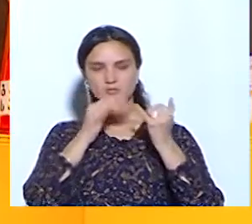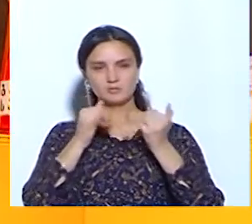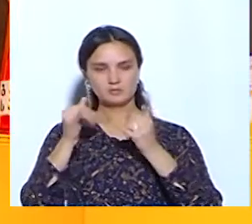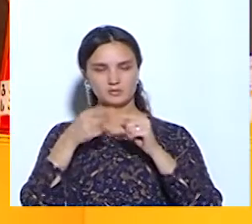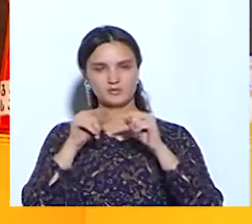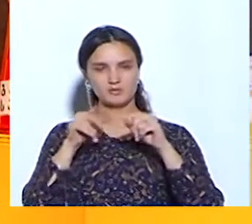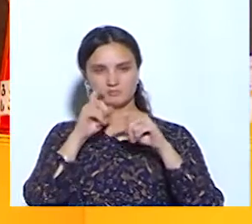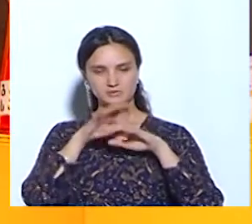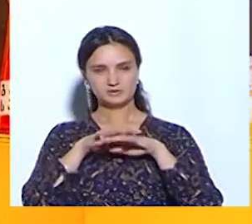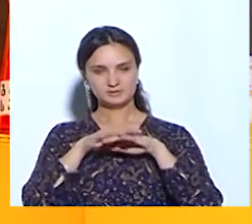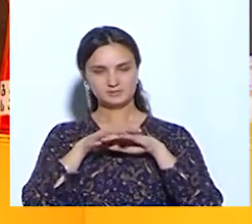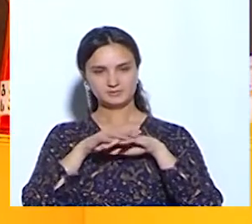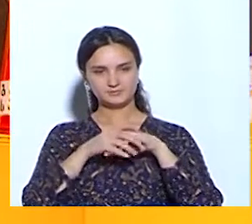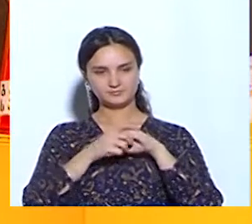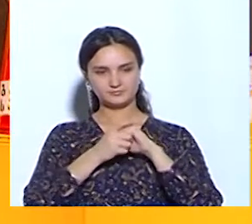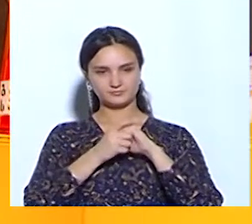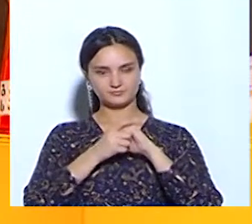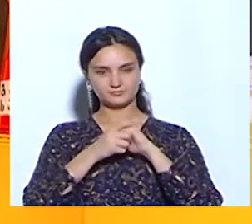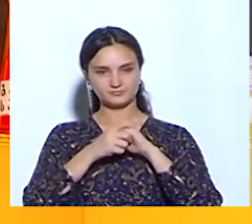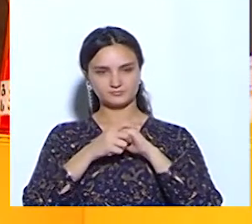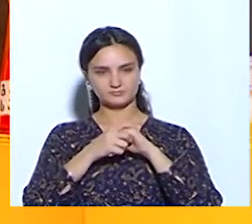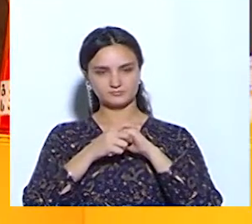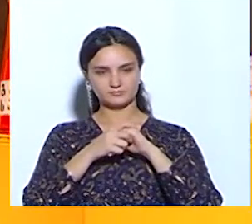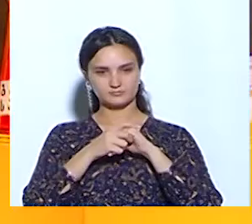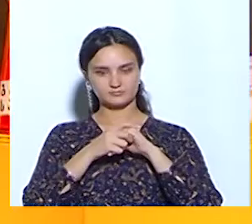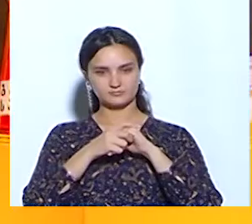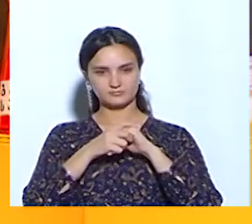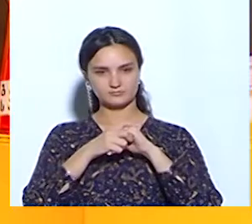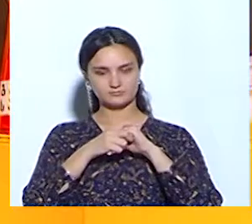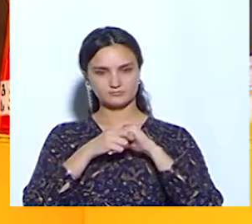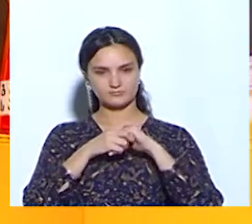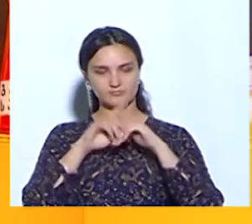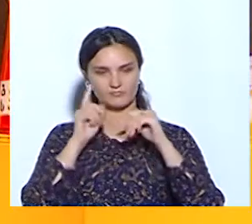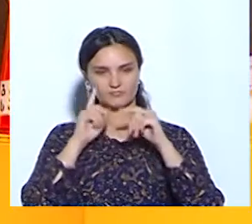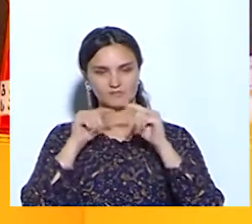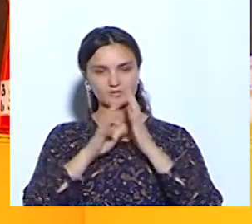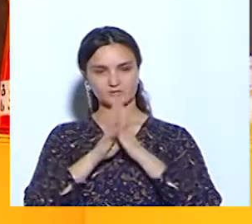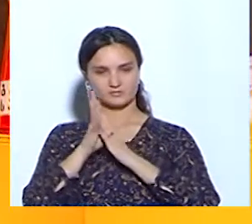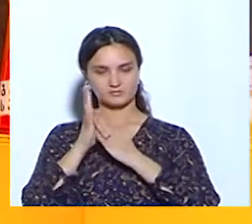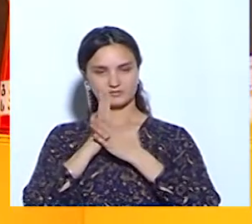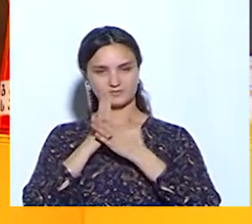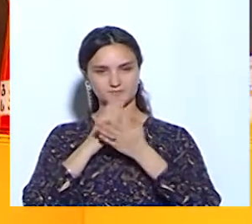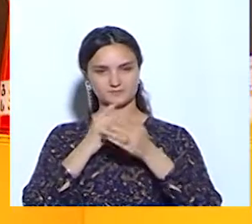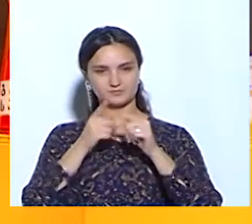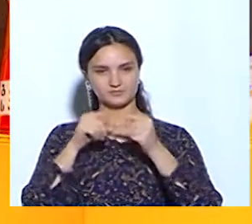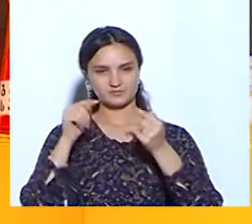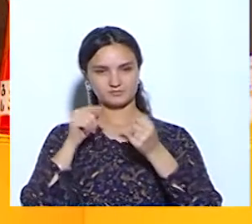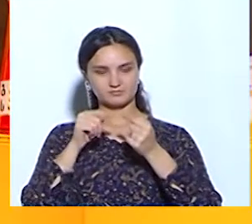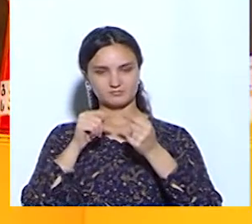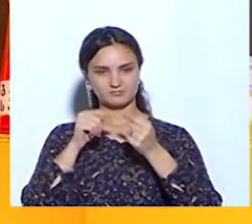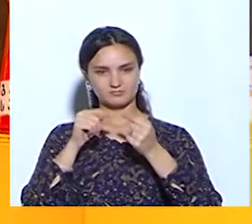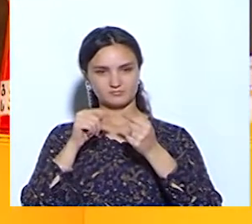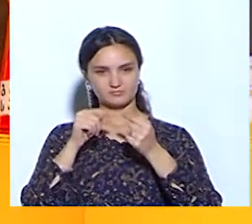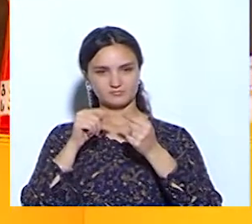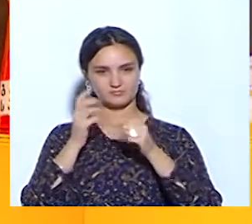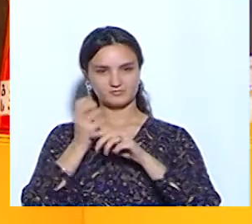ეხა ამწნილებენ ქალბატონები და ასე შემდეგ. აი, მწვანე პომიდორი სადღა ჩვენს გვაქვს, ხო, მოსავალში. შესაბამისად,